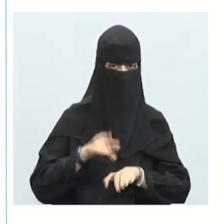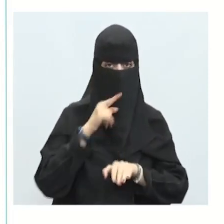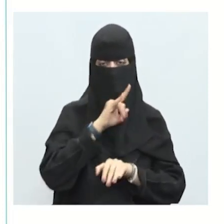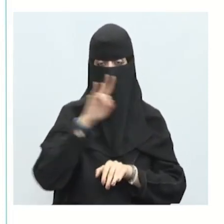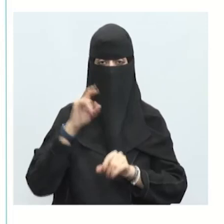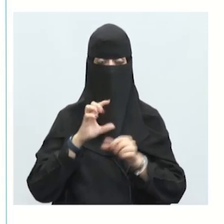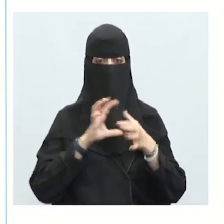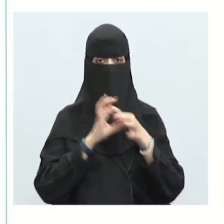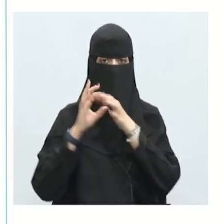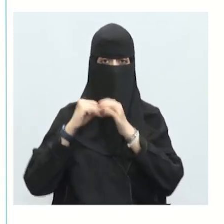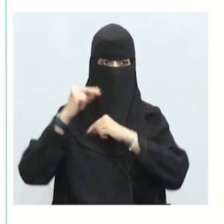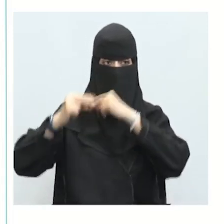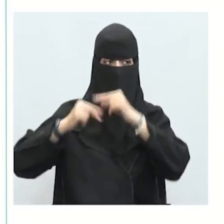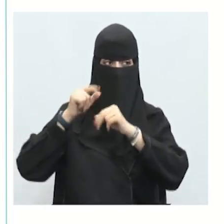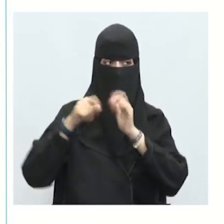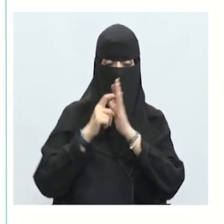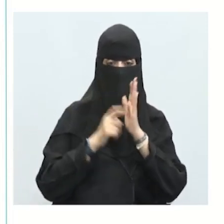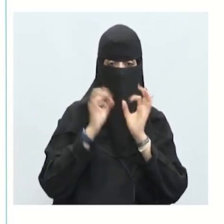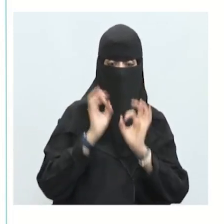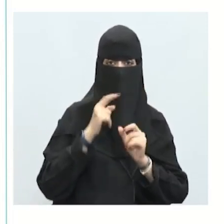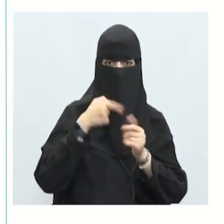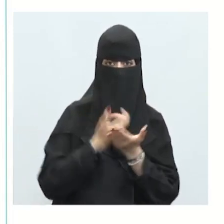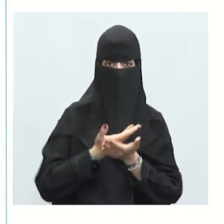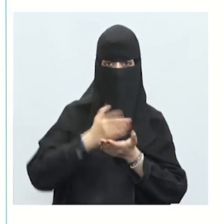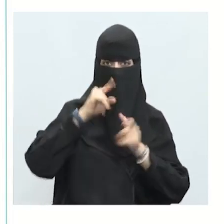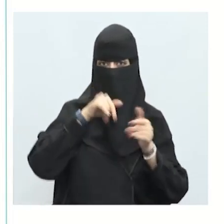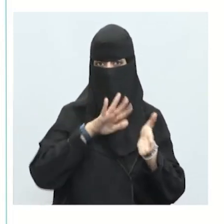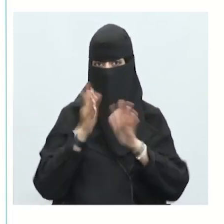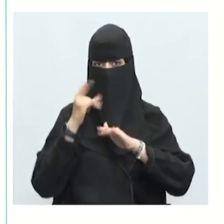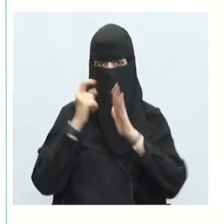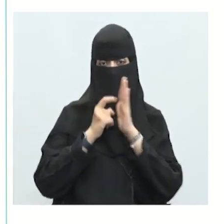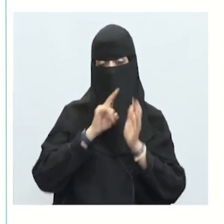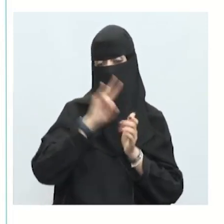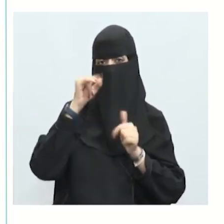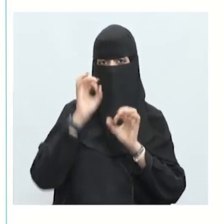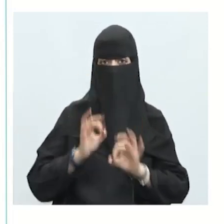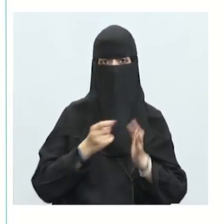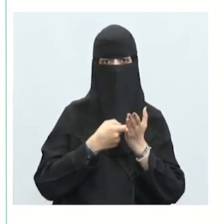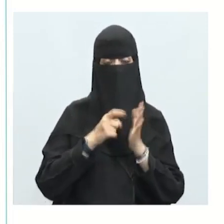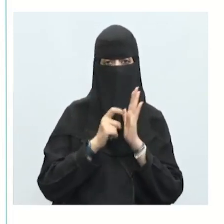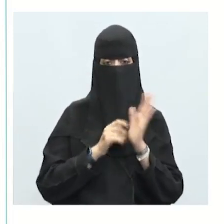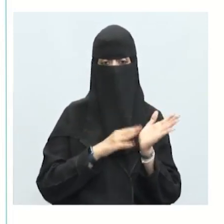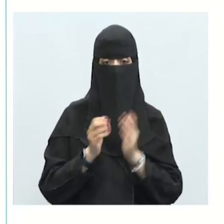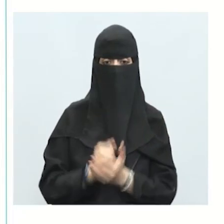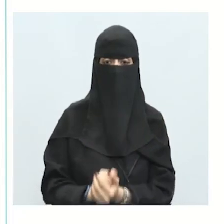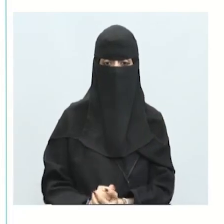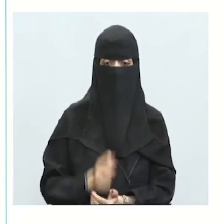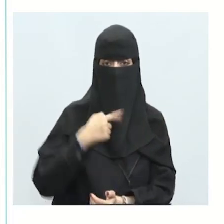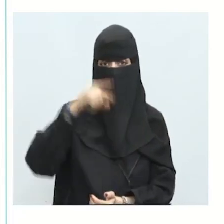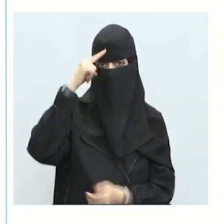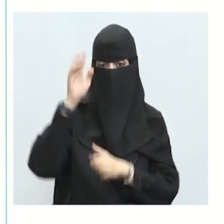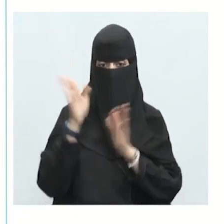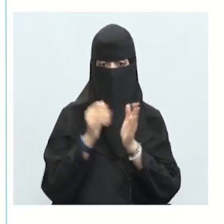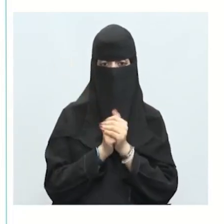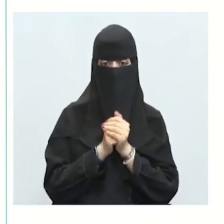غير تابعه للشرط فسيتم طباعتها سواء تحقق الشرط او لم يتحقق الشرط مثل عندنا